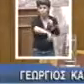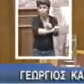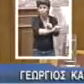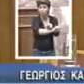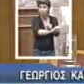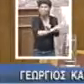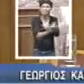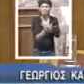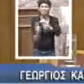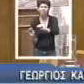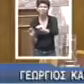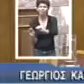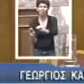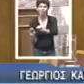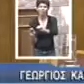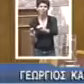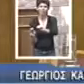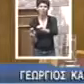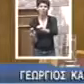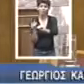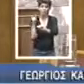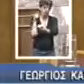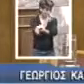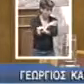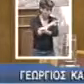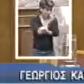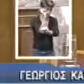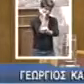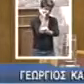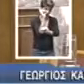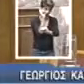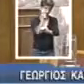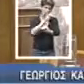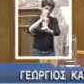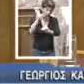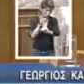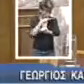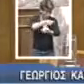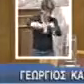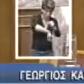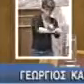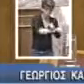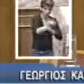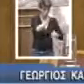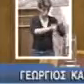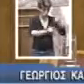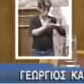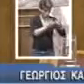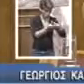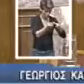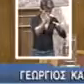τους διδάσκει. Εκεί που έχουν εναποθέσει τις δικές του θεότητες. Όποια ομάδα δίνει